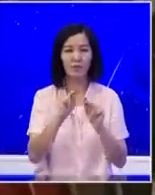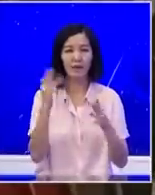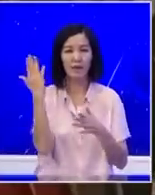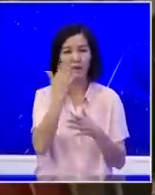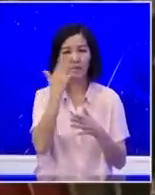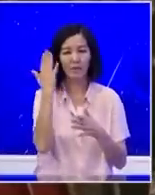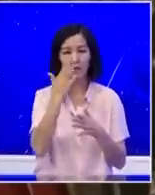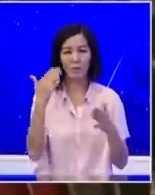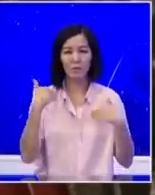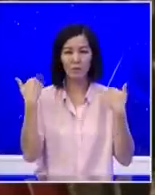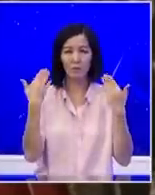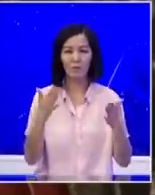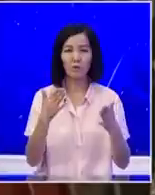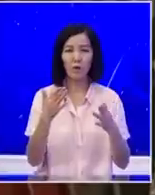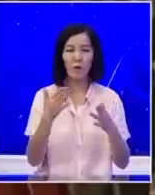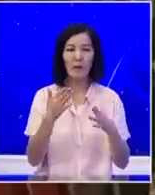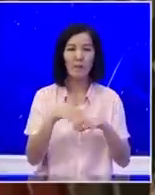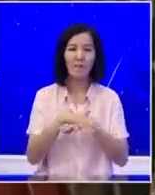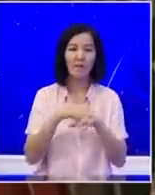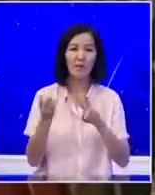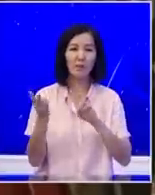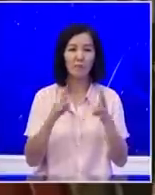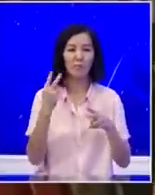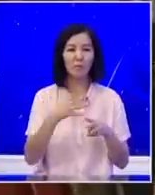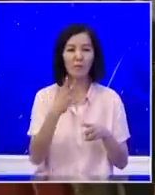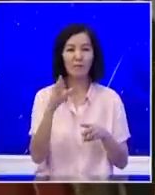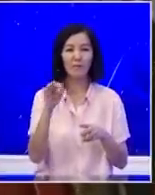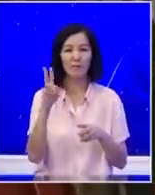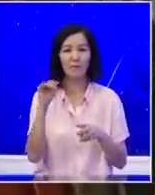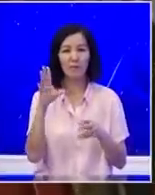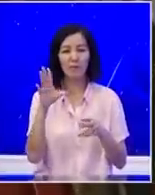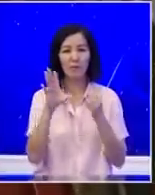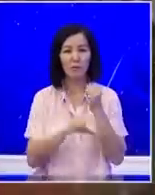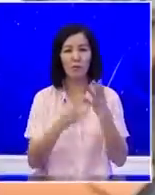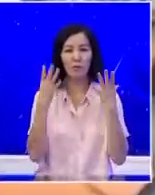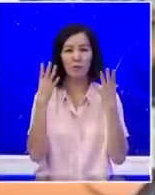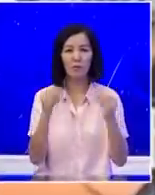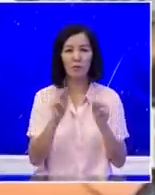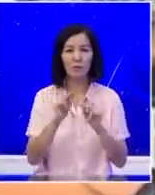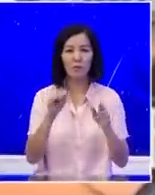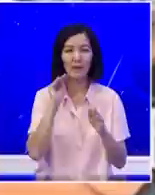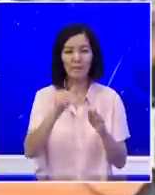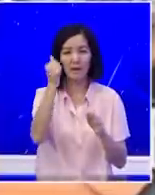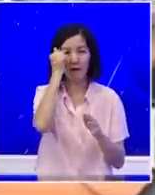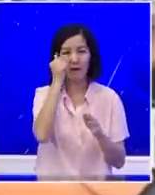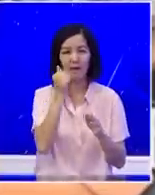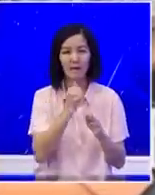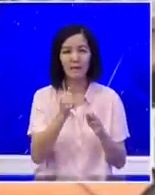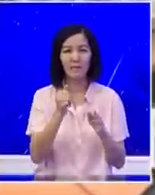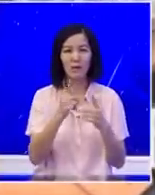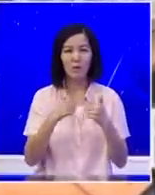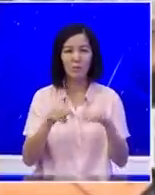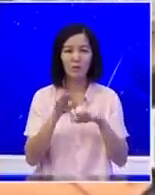бейнеролик арқылы жеткізді. Бұл флешмоб 25 мамырға соңғы қоңырау күніне орай ұстаздарға 1000 алғыс хэштегімен ұйымдастырылып